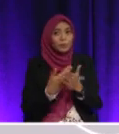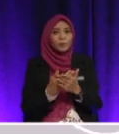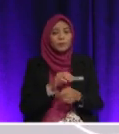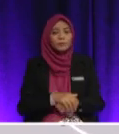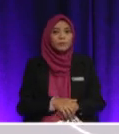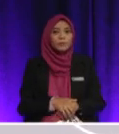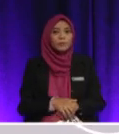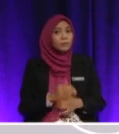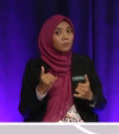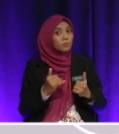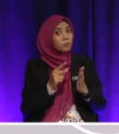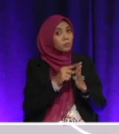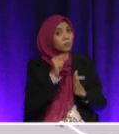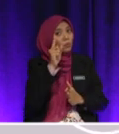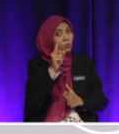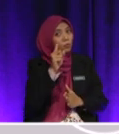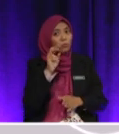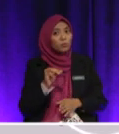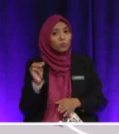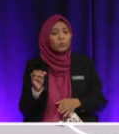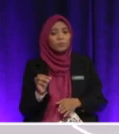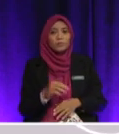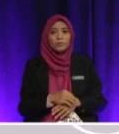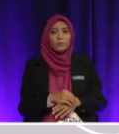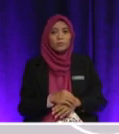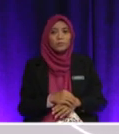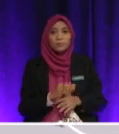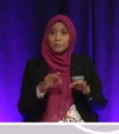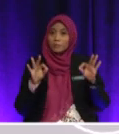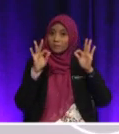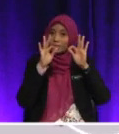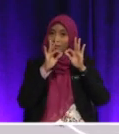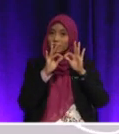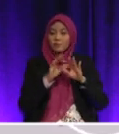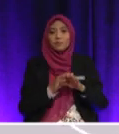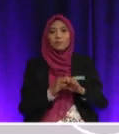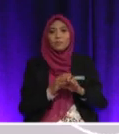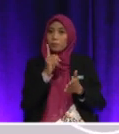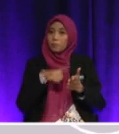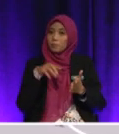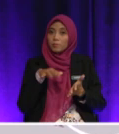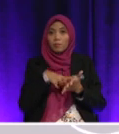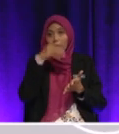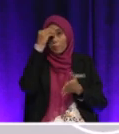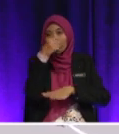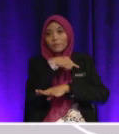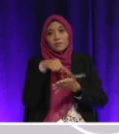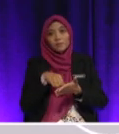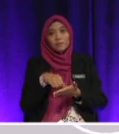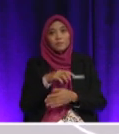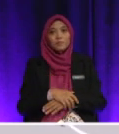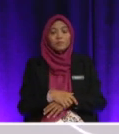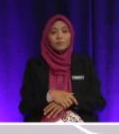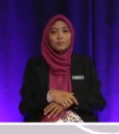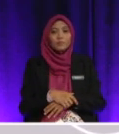untuk membuat rumusan bagi pembelajaran hari ini mungkin si ibunya yang akan pilih murid untuk menjawab dan memberi rumusan untuk pembelajaran